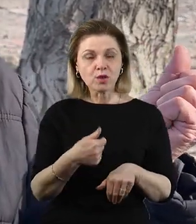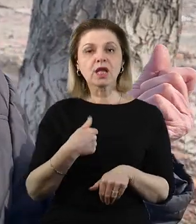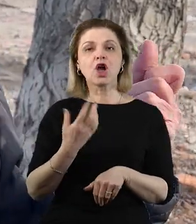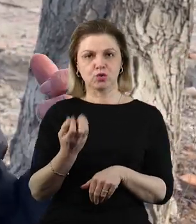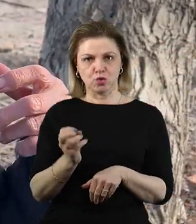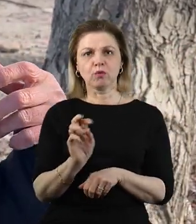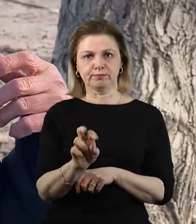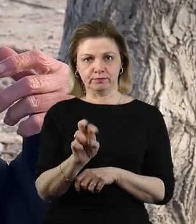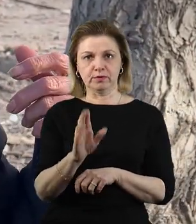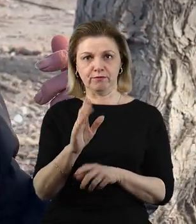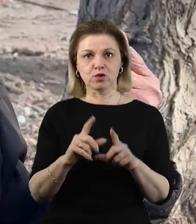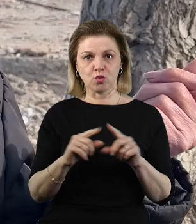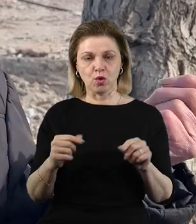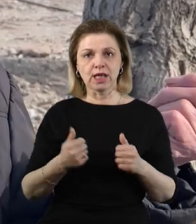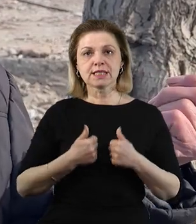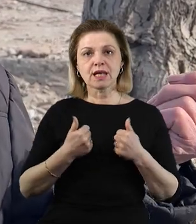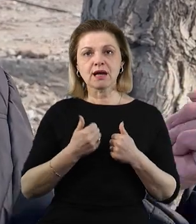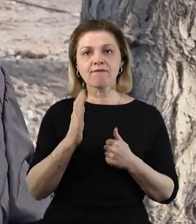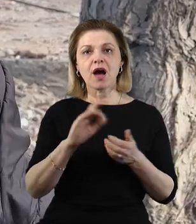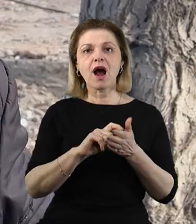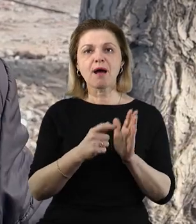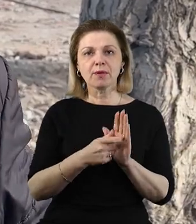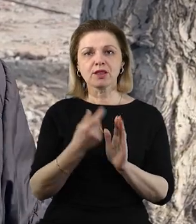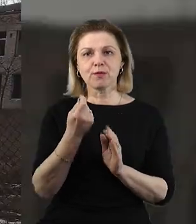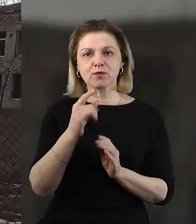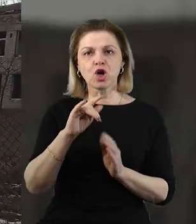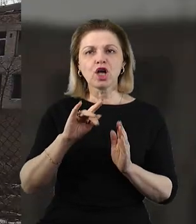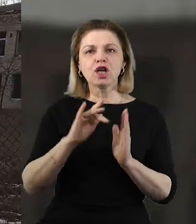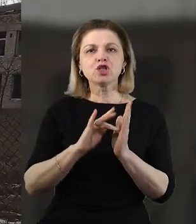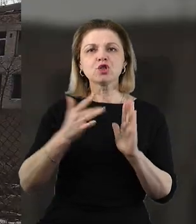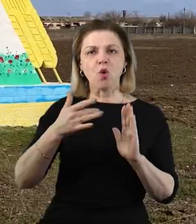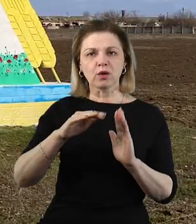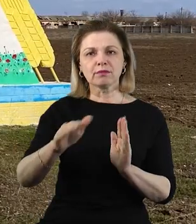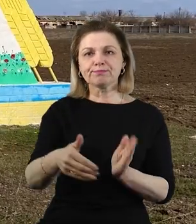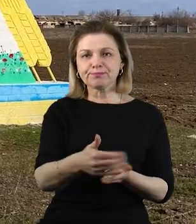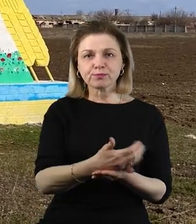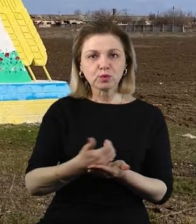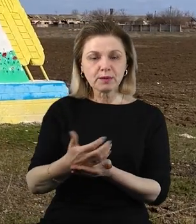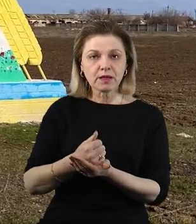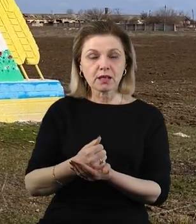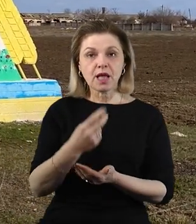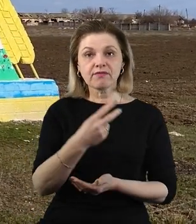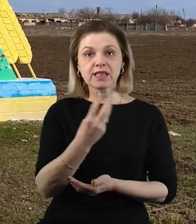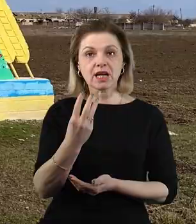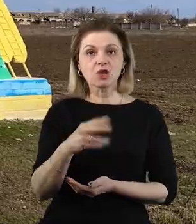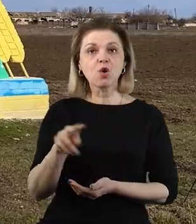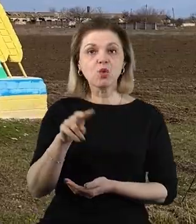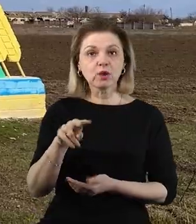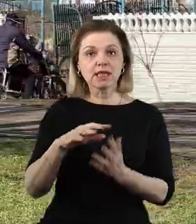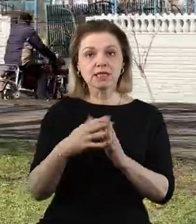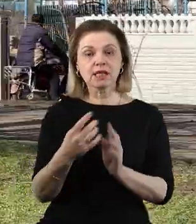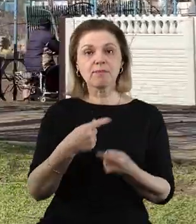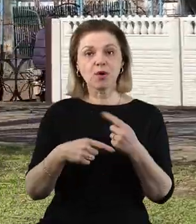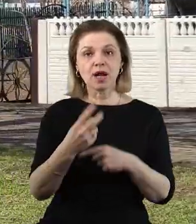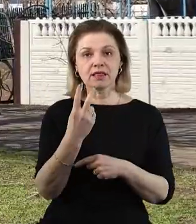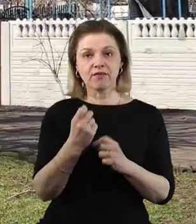приходила в школу я старалась в кабинетах немножко выгрестити стёкла мусор убирала станом на 23 лютого до села повернулося